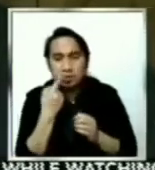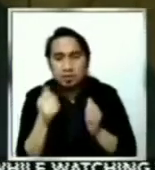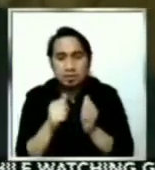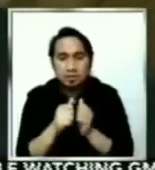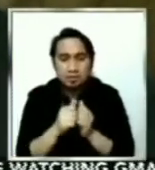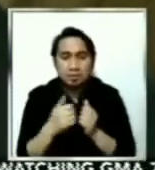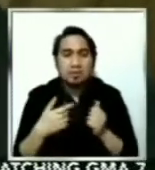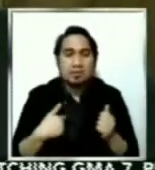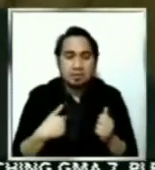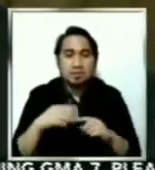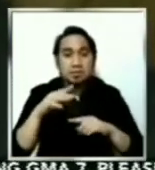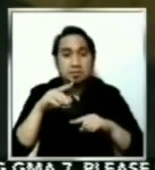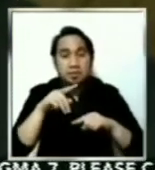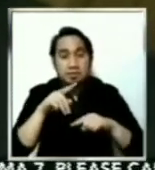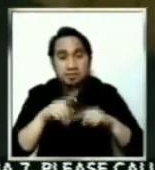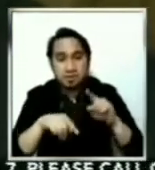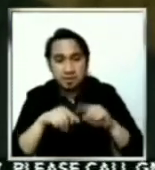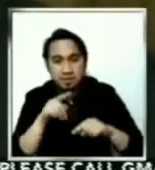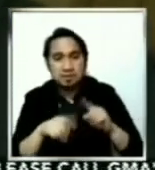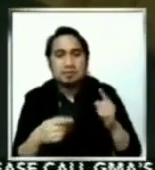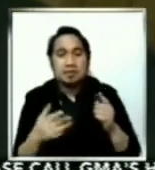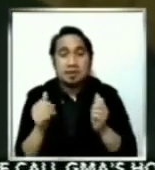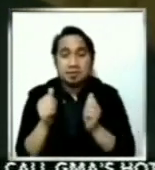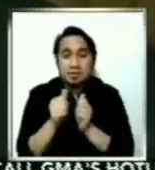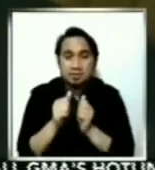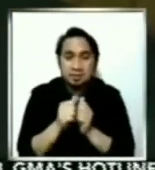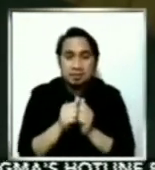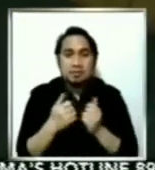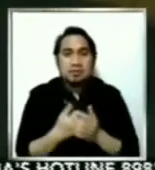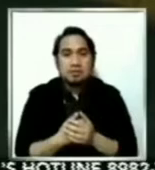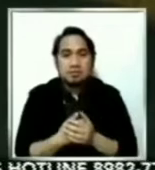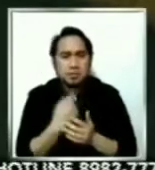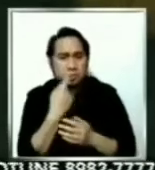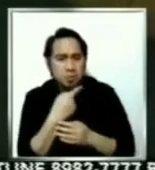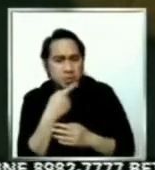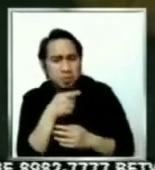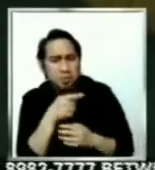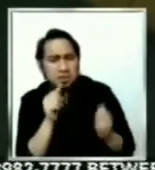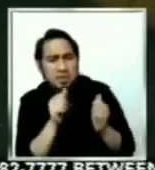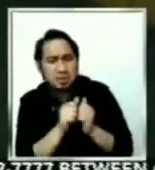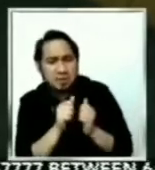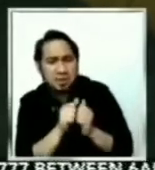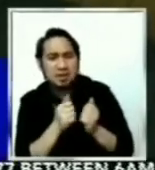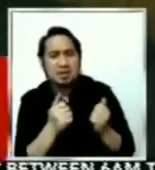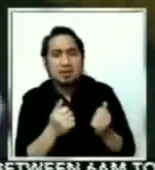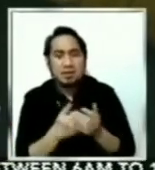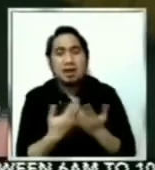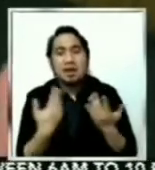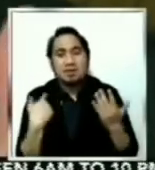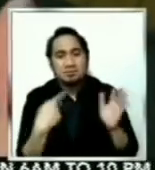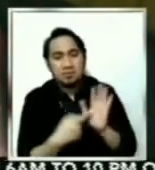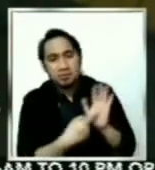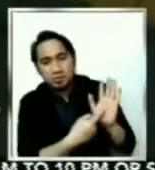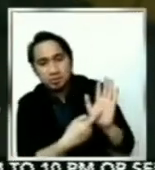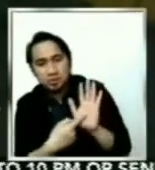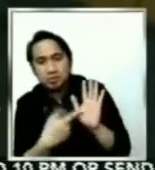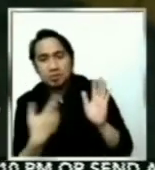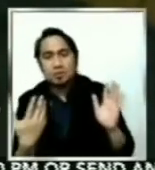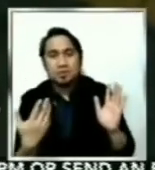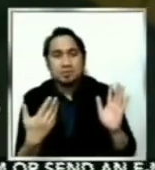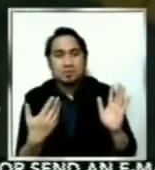ko rin na flight attendant. Uh-huh. Sabi ko sino. So, yun, pinakita niya sa akin yung mga flight attendant. So, in